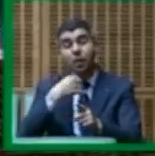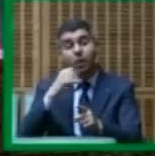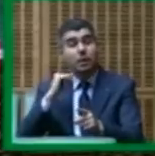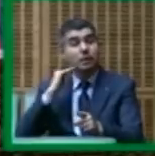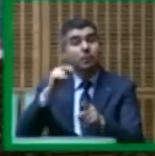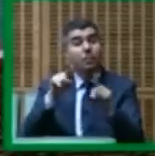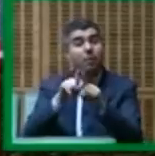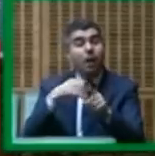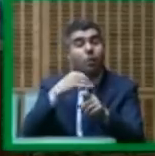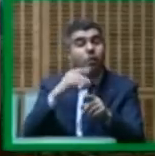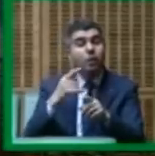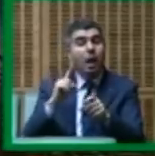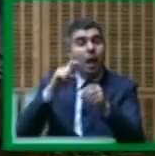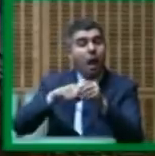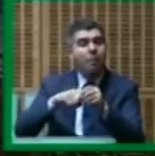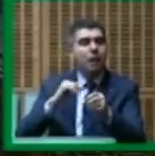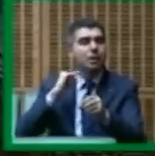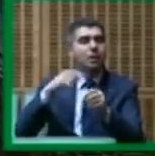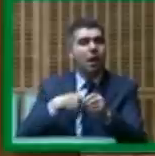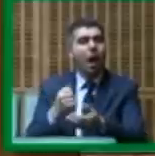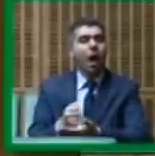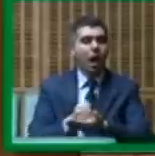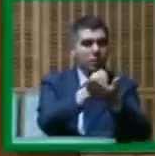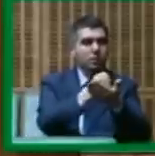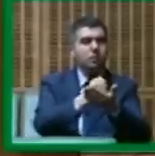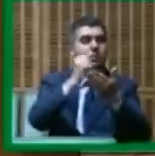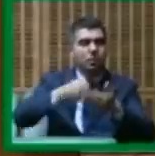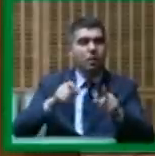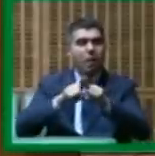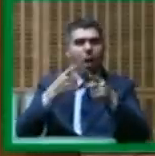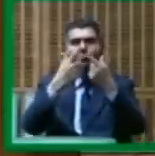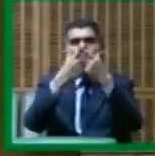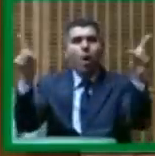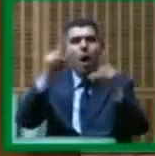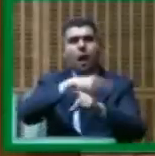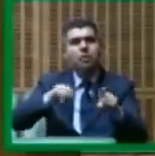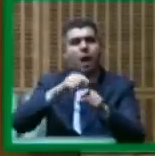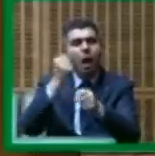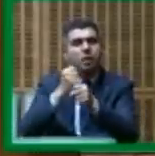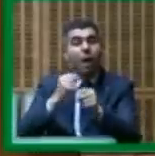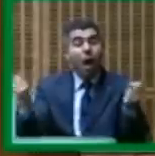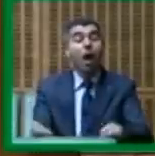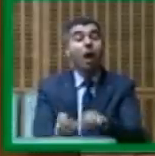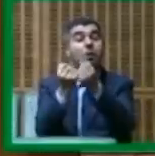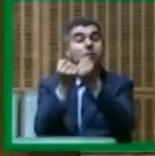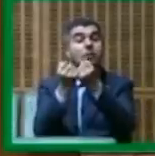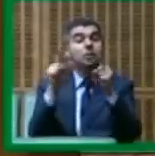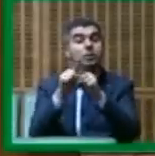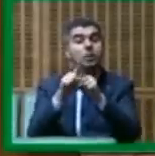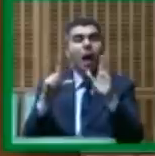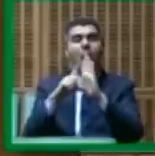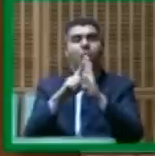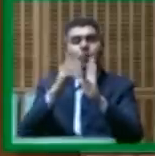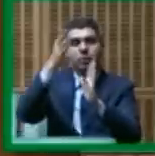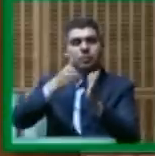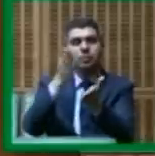هذا الشيء للنقابيين اللي جاوا لعندي، وتنقول لهم أنتم أحرار ديروا الموقف اللي بغيتيه في أي موضوع بغيتيه، أنا اللي كيهمني هو تاخذوا الحق ديالكم،